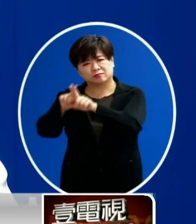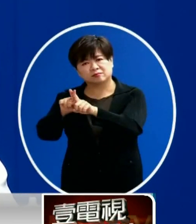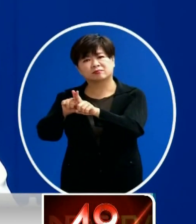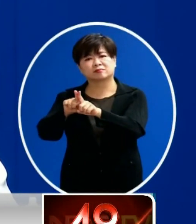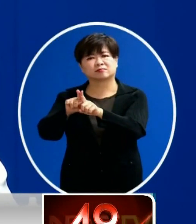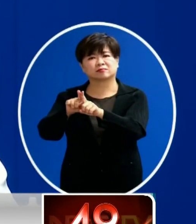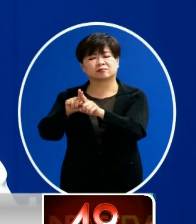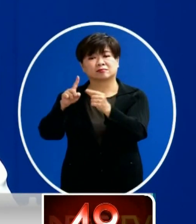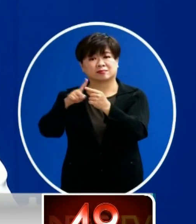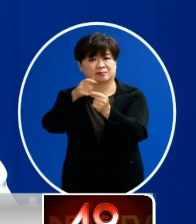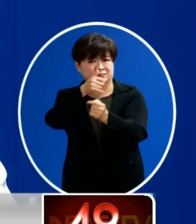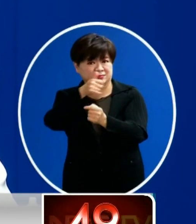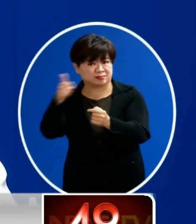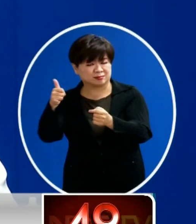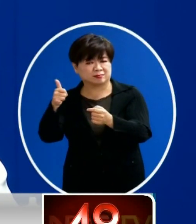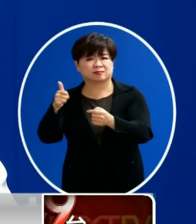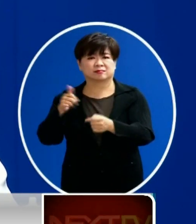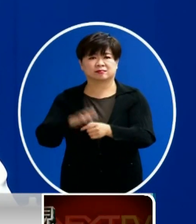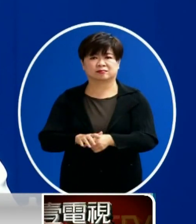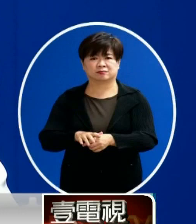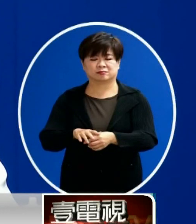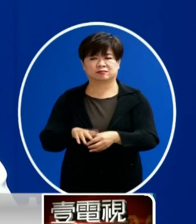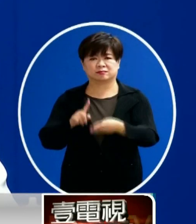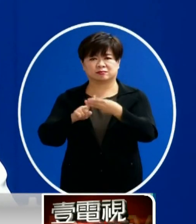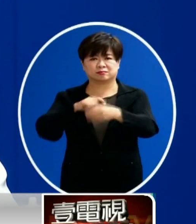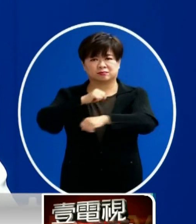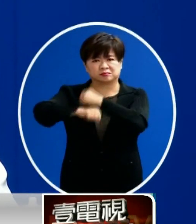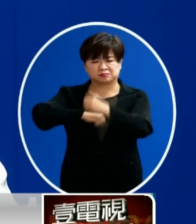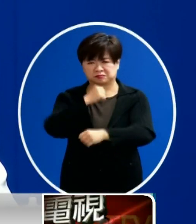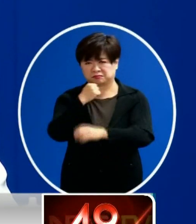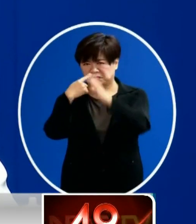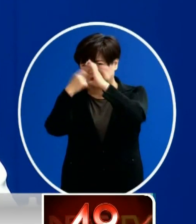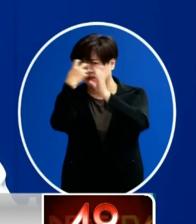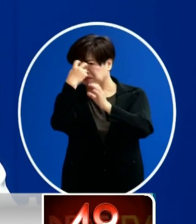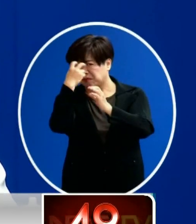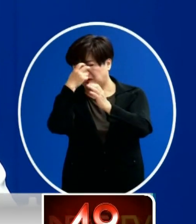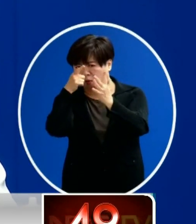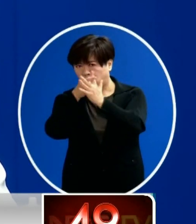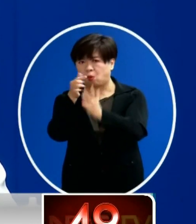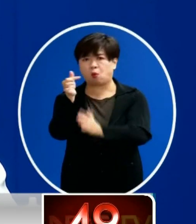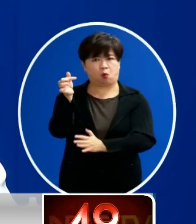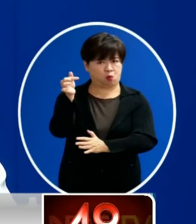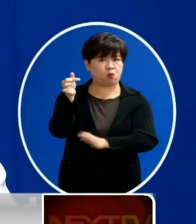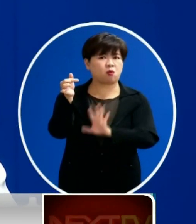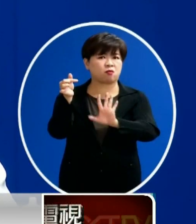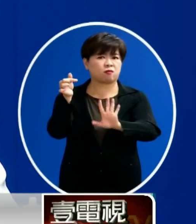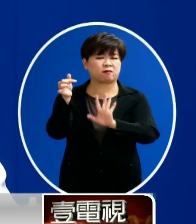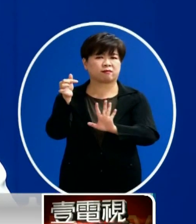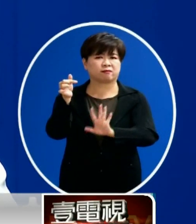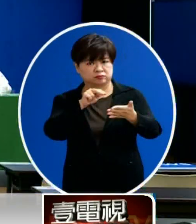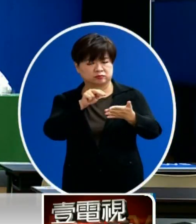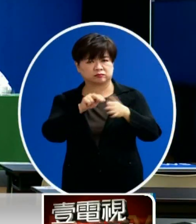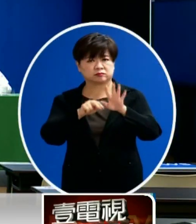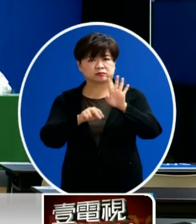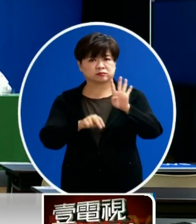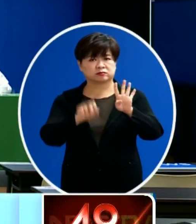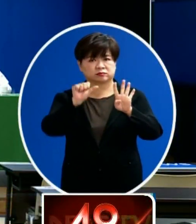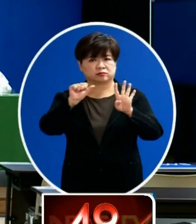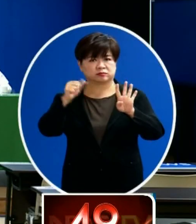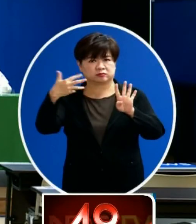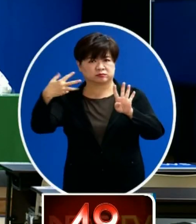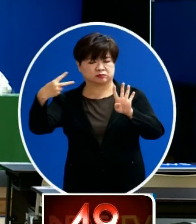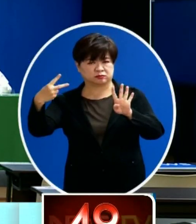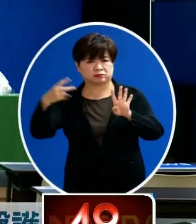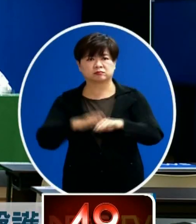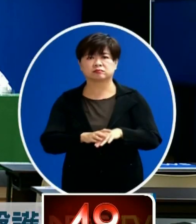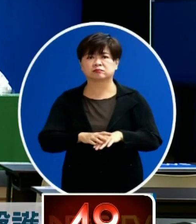呢，那么也会做主动式的筛检，那当然也有筛出这个阳性的个案来给予这个框列。 指挥中心强调，不